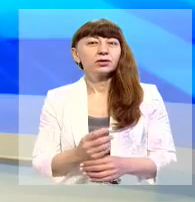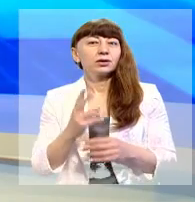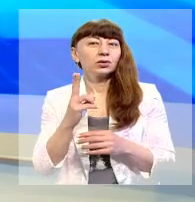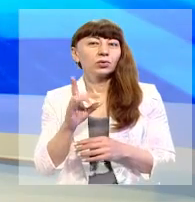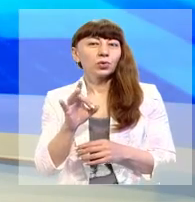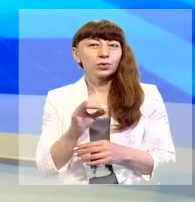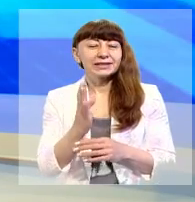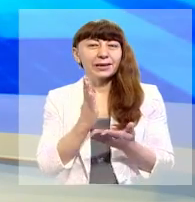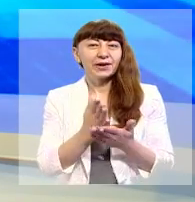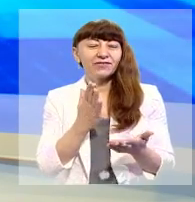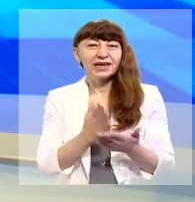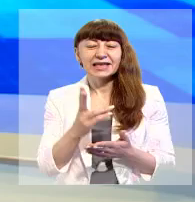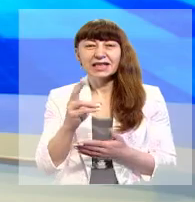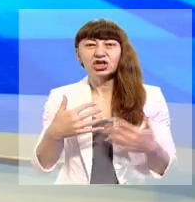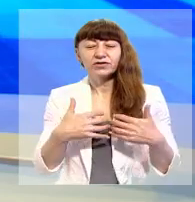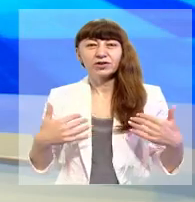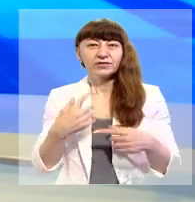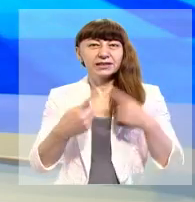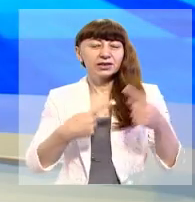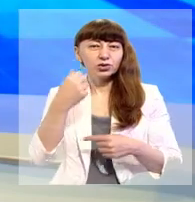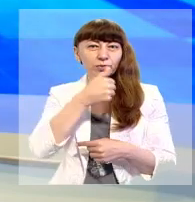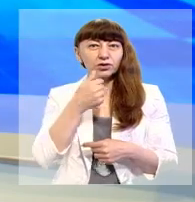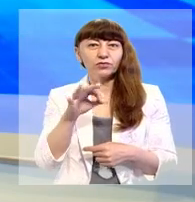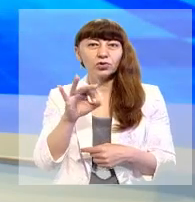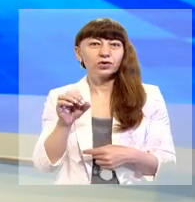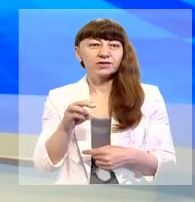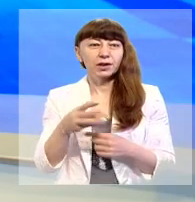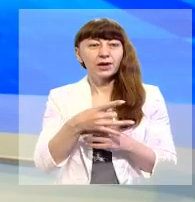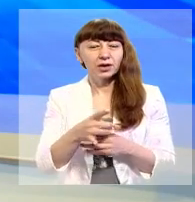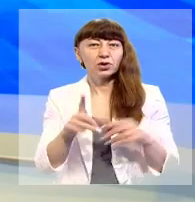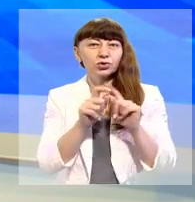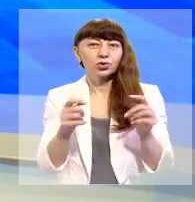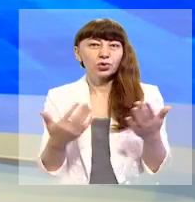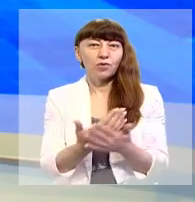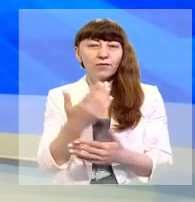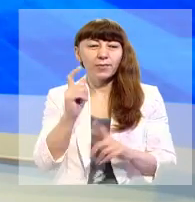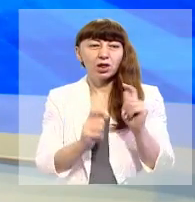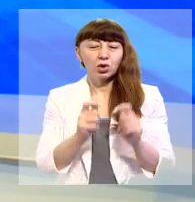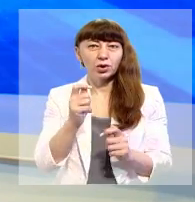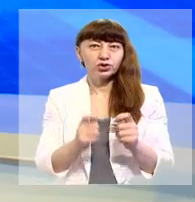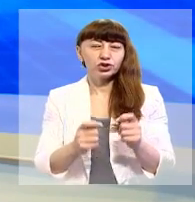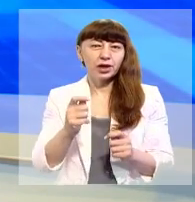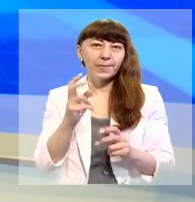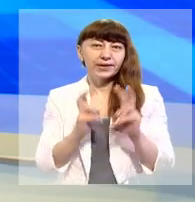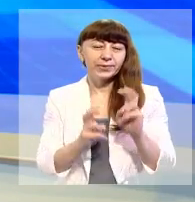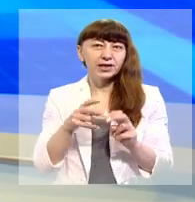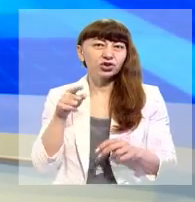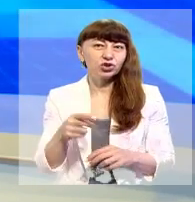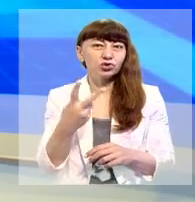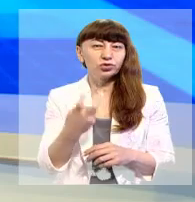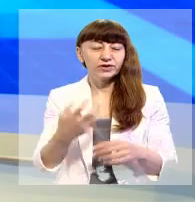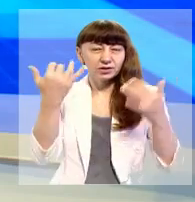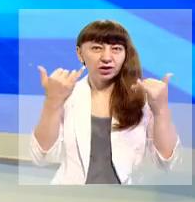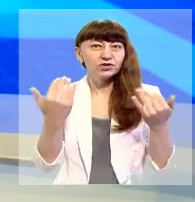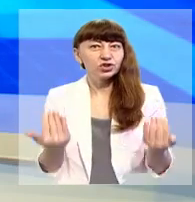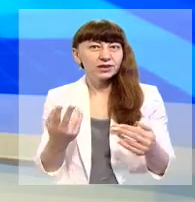Курс на животноводство. В следующем году в Федоровском районе будет запущена современная молочно-товарная ферма на 1200 голов. Сейчас полным